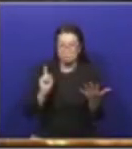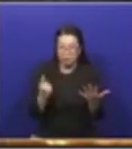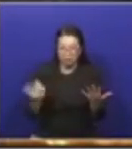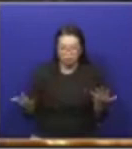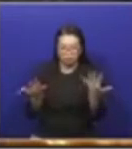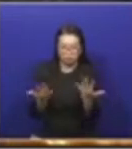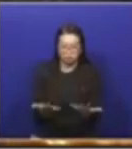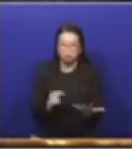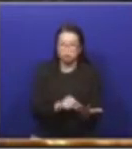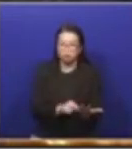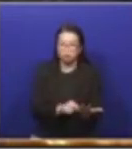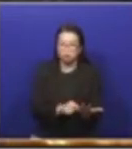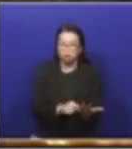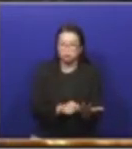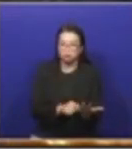ก็เห็นอย่างนี้แล้ว